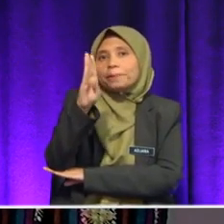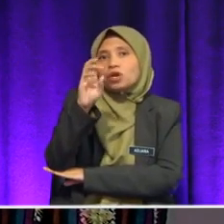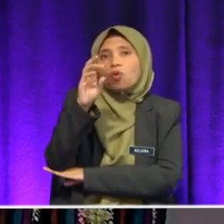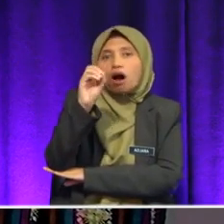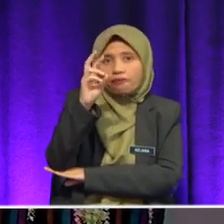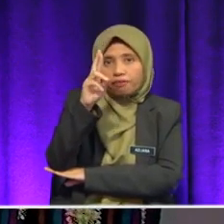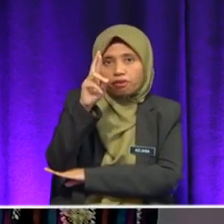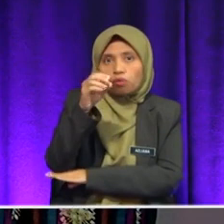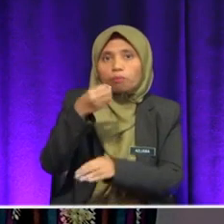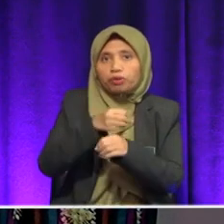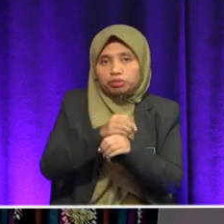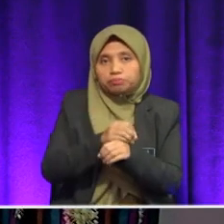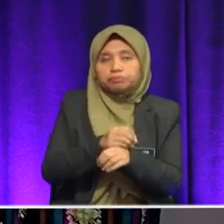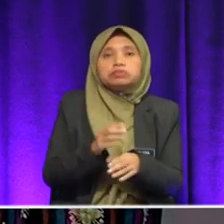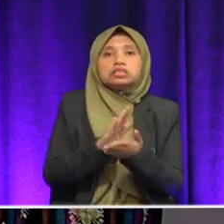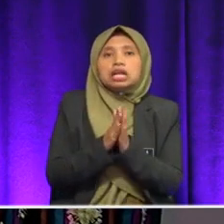penyelenggaraan